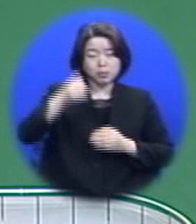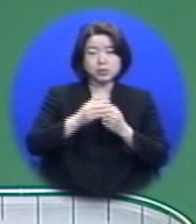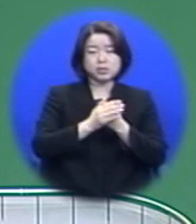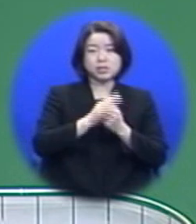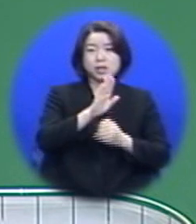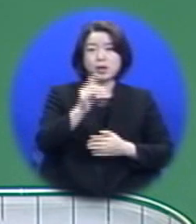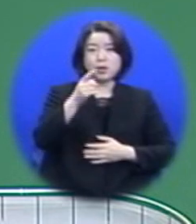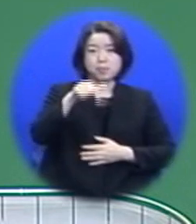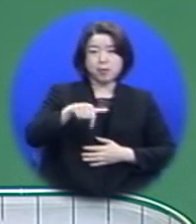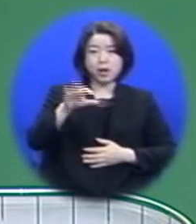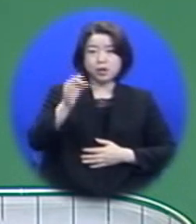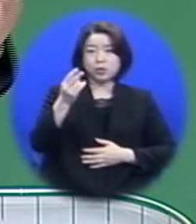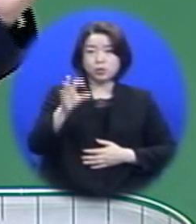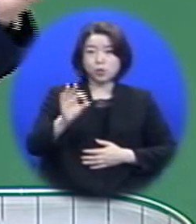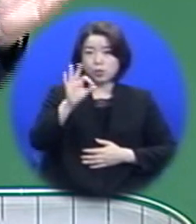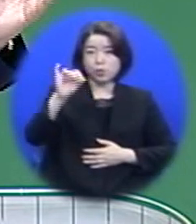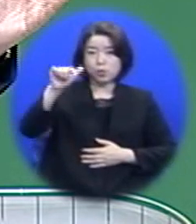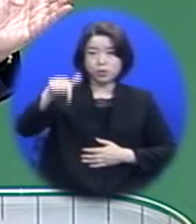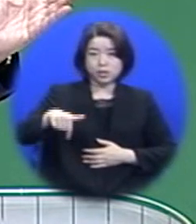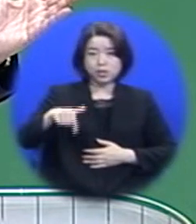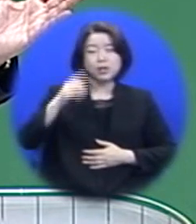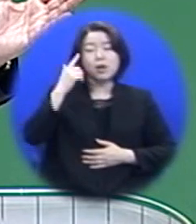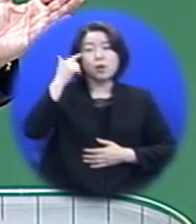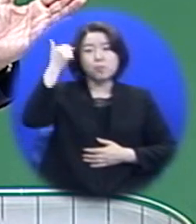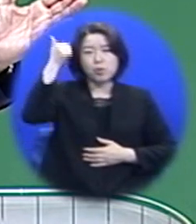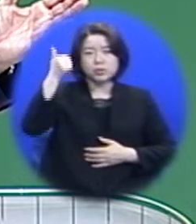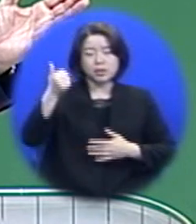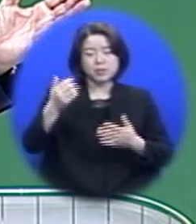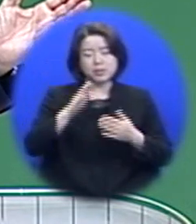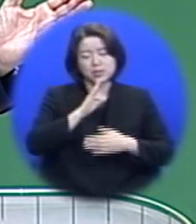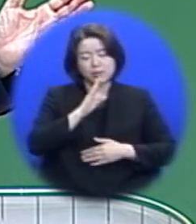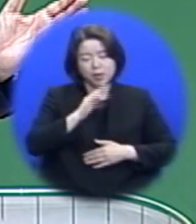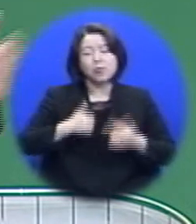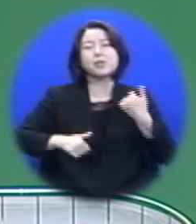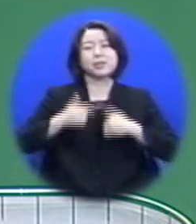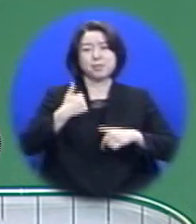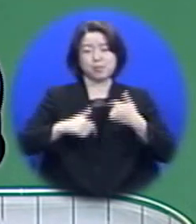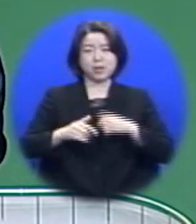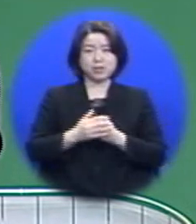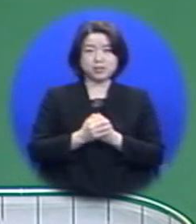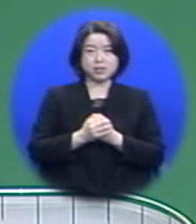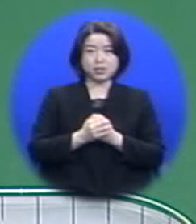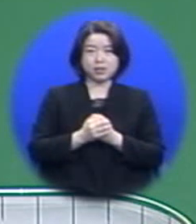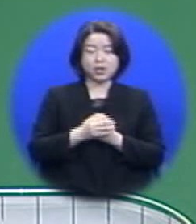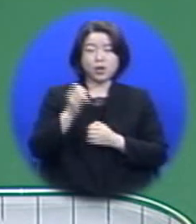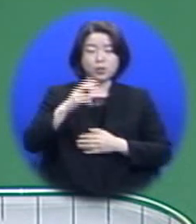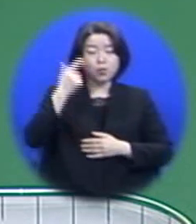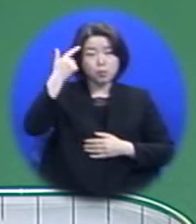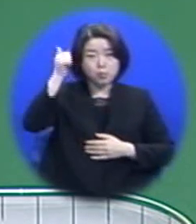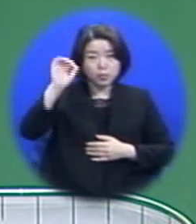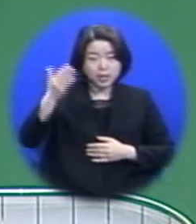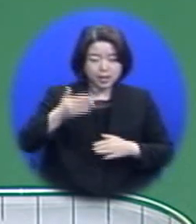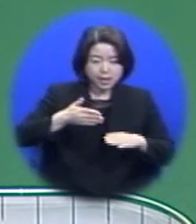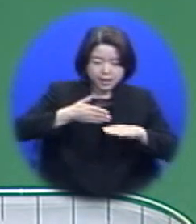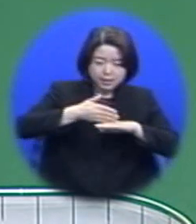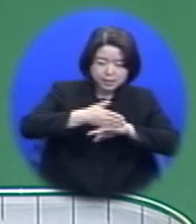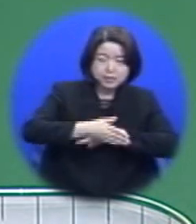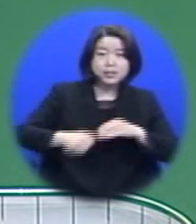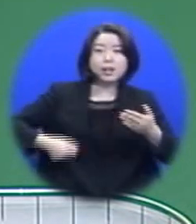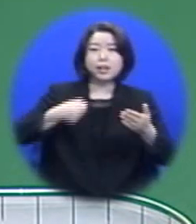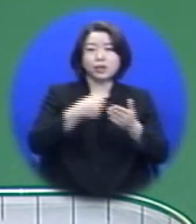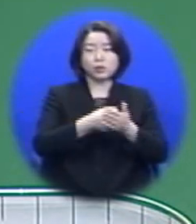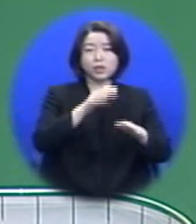박용이 목사님 얼마나 기뻐하셨는데 모른데 그러면서 목사가 되겠다고 늦게 결단한 그